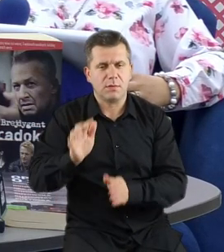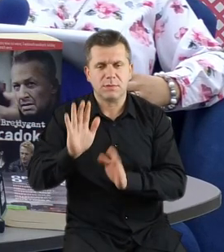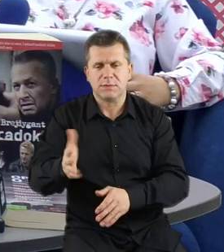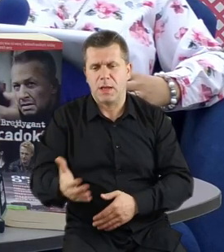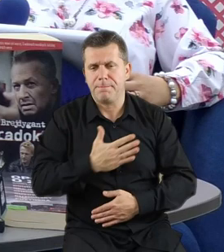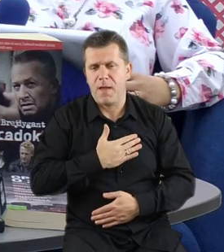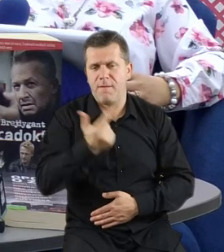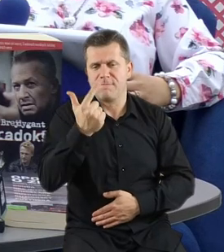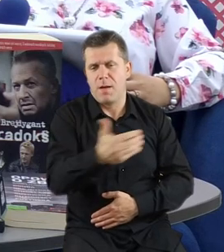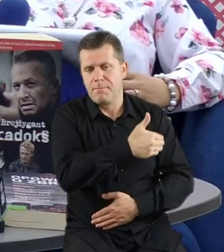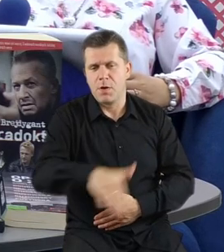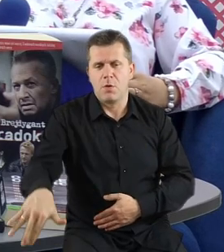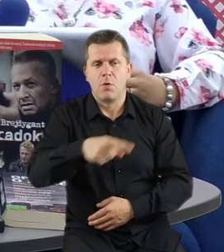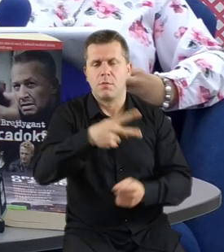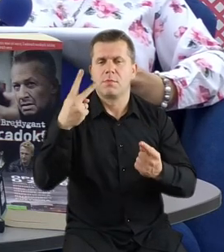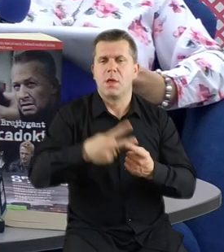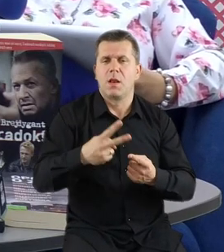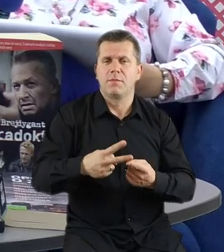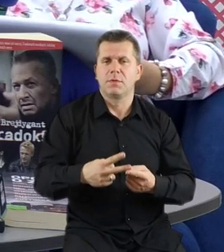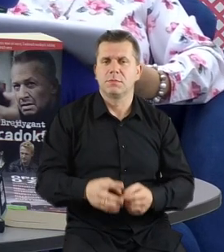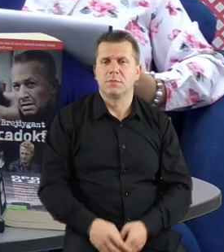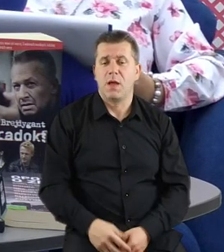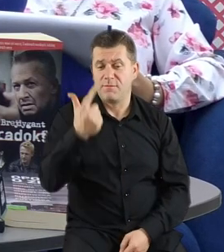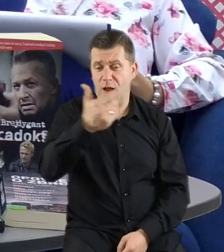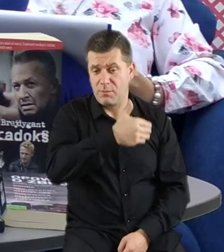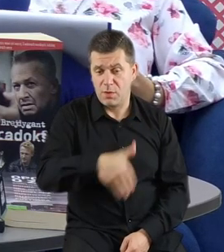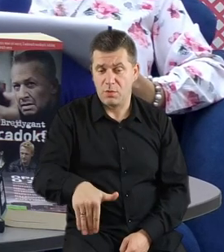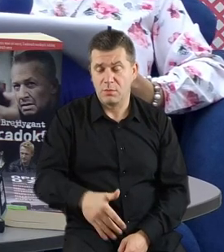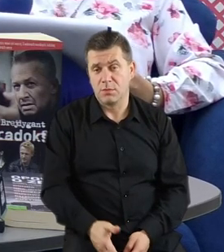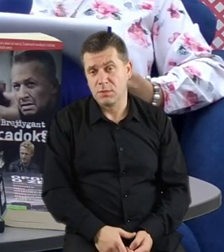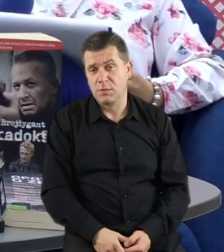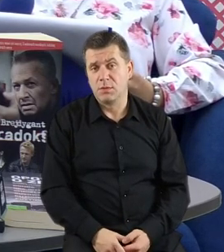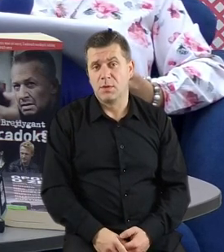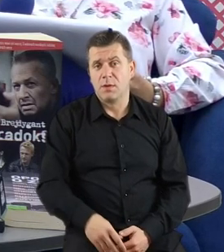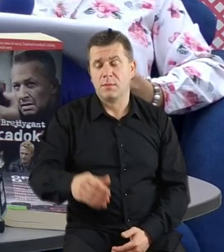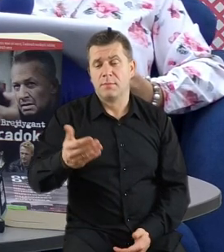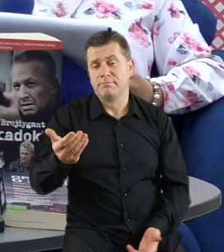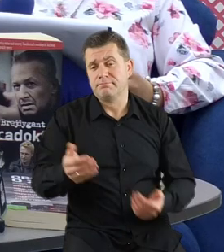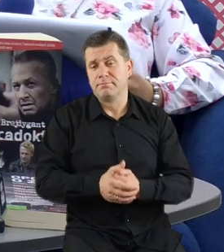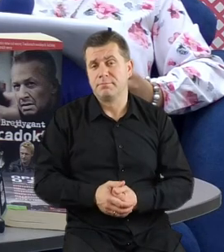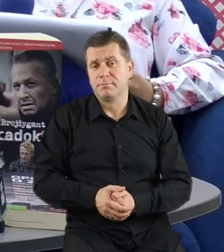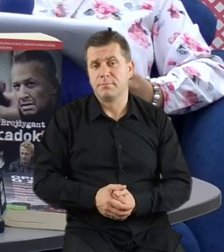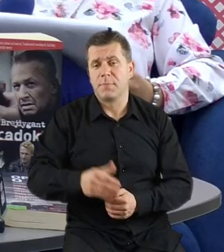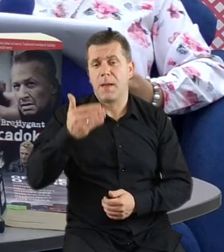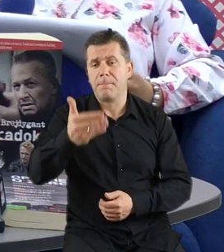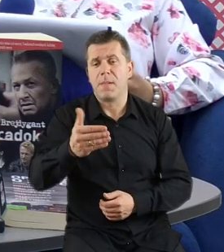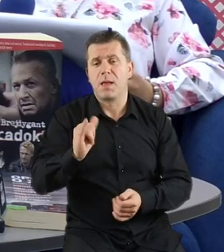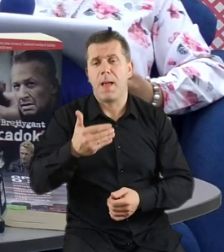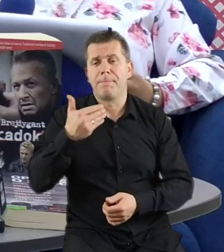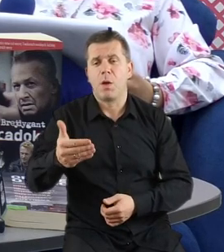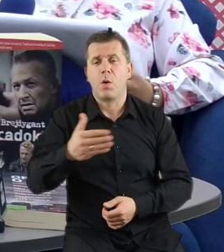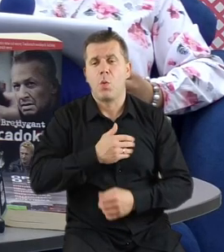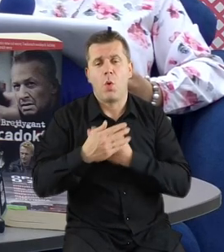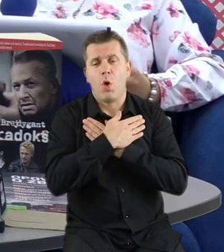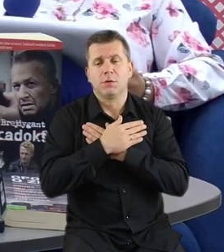mieć 2 000 000 na antenie. No a 2 000 000, no to tam nie wiem, MK tak zwana ma, tak, jak miłość, no nie ma